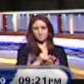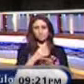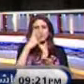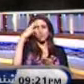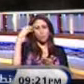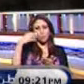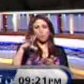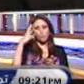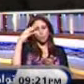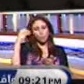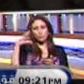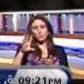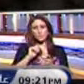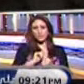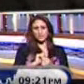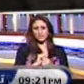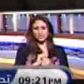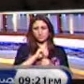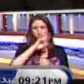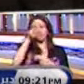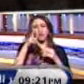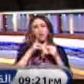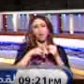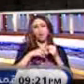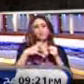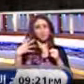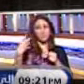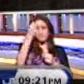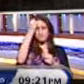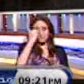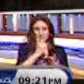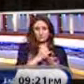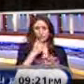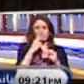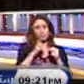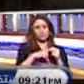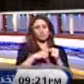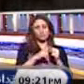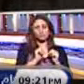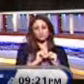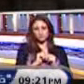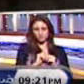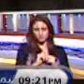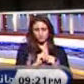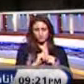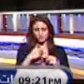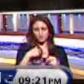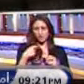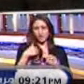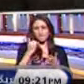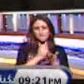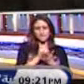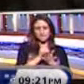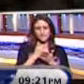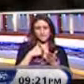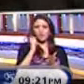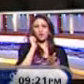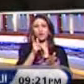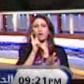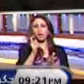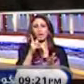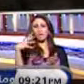المتبرعين وافق والجزء الثاني رفض. فاصبحوا الملاك اللي هو المستاجرين احنا كهيئه مستاجرين